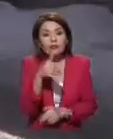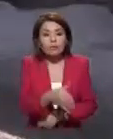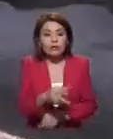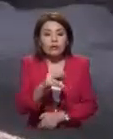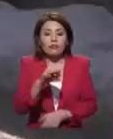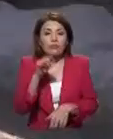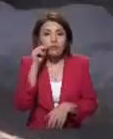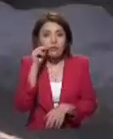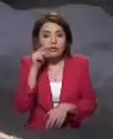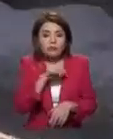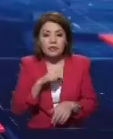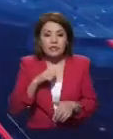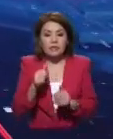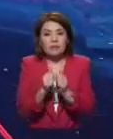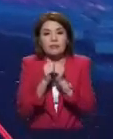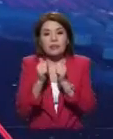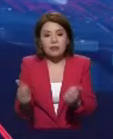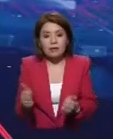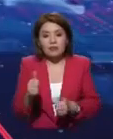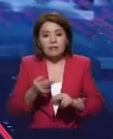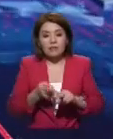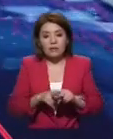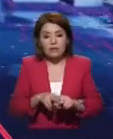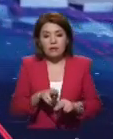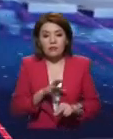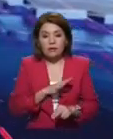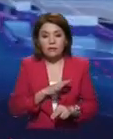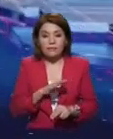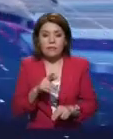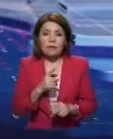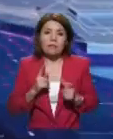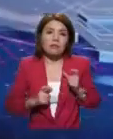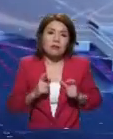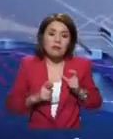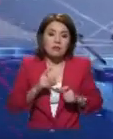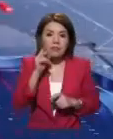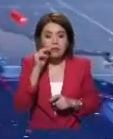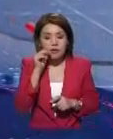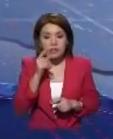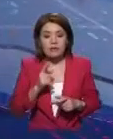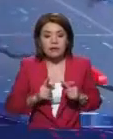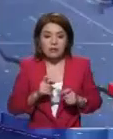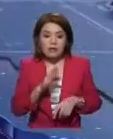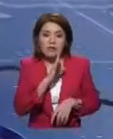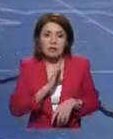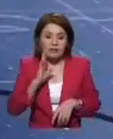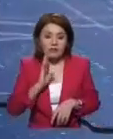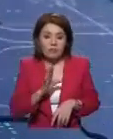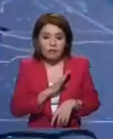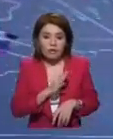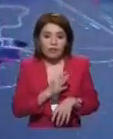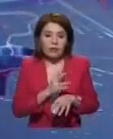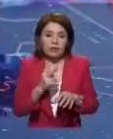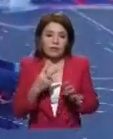пойти из-за перспективы развода. Убийство было на фоне ревности. Муж убил жену. Обнаружили в 7:20.